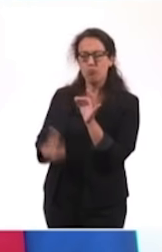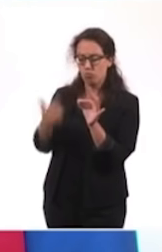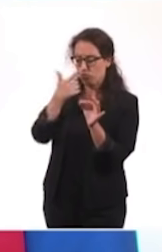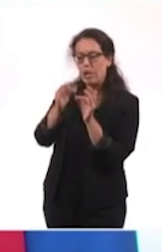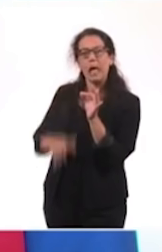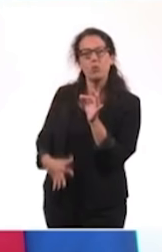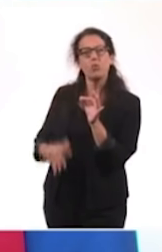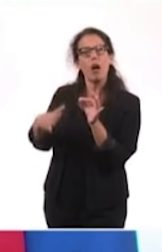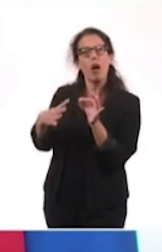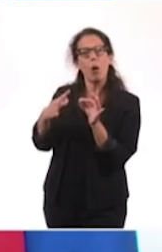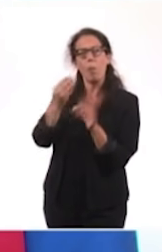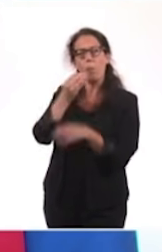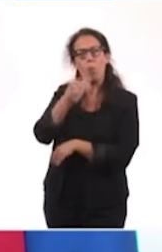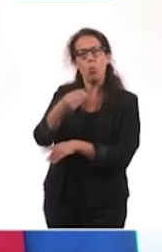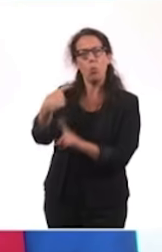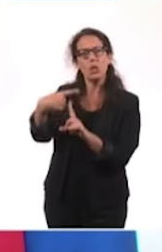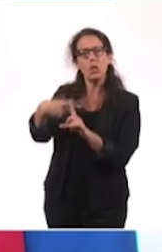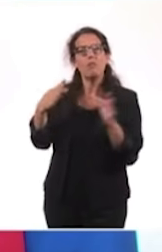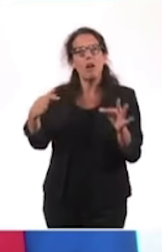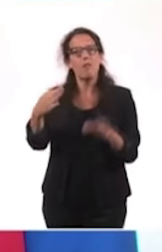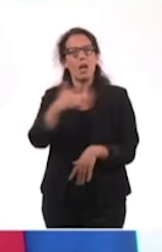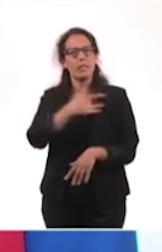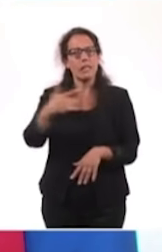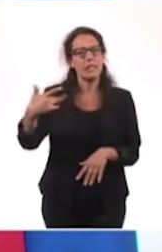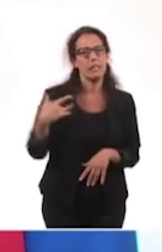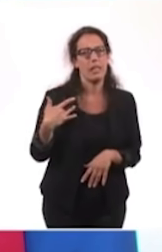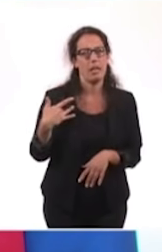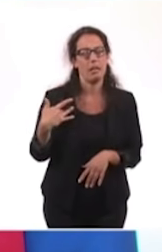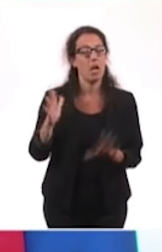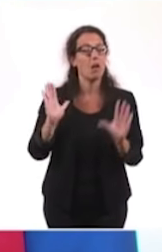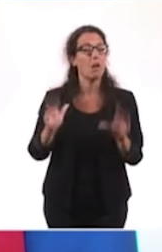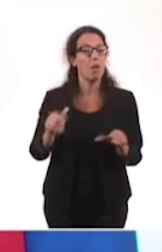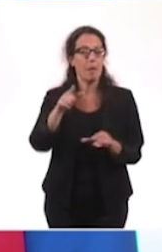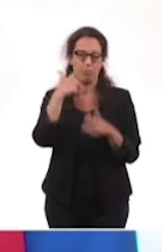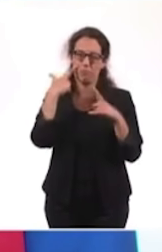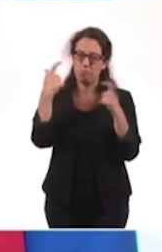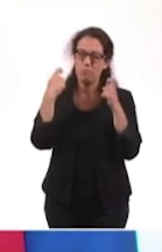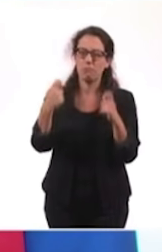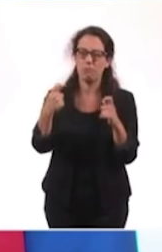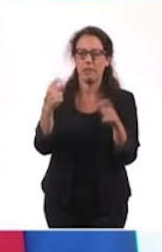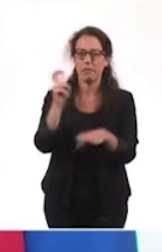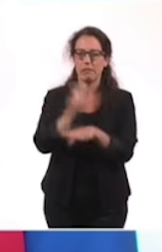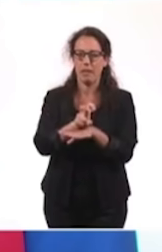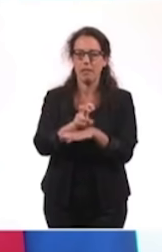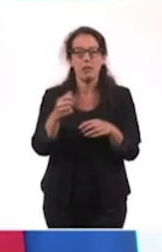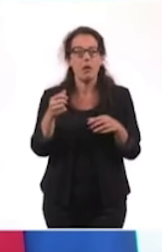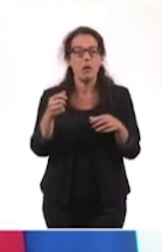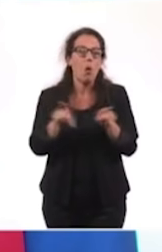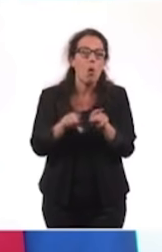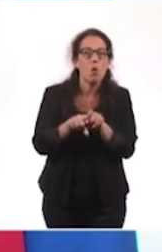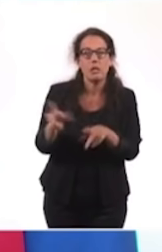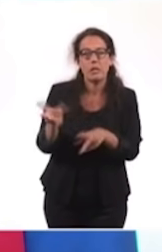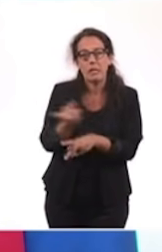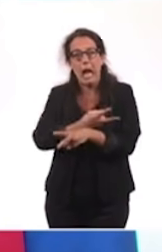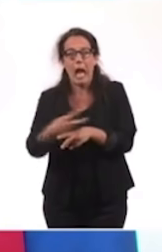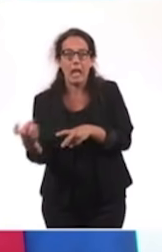bons sur le plan sanitaire. Même si nous restons prudents, même si nous ne pouvons pas courir le risque de